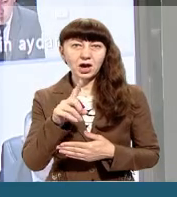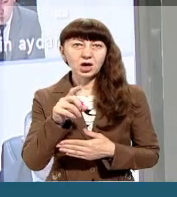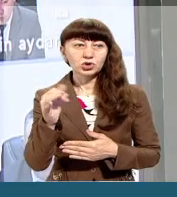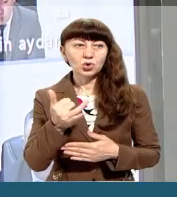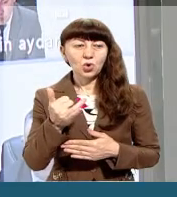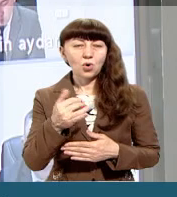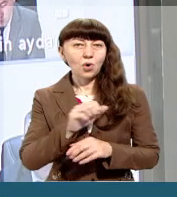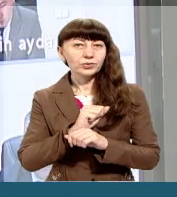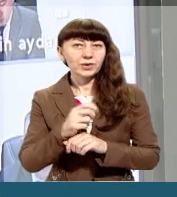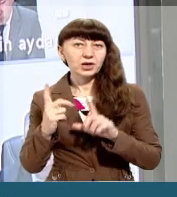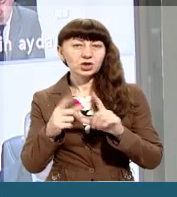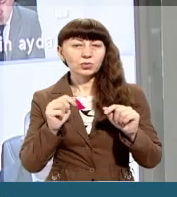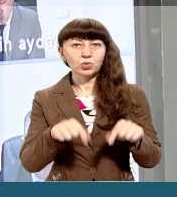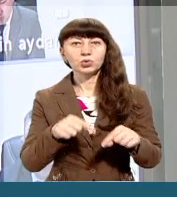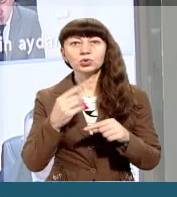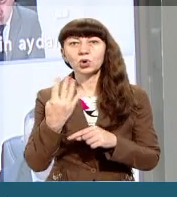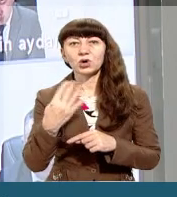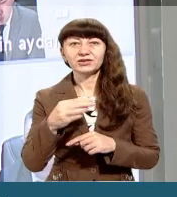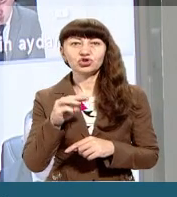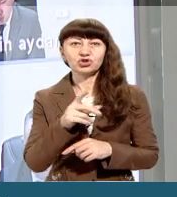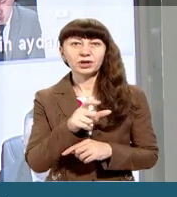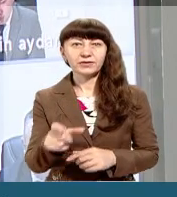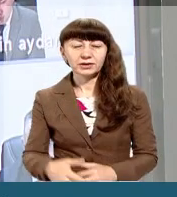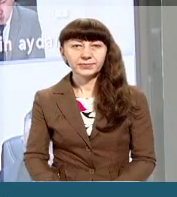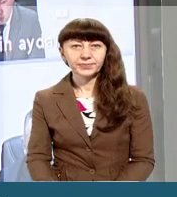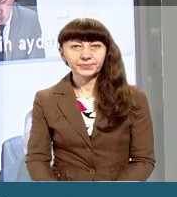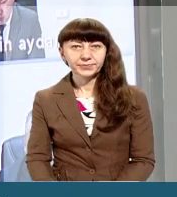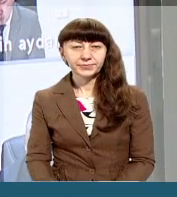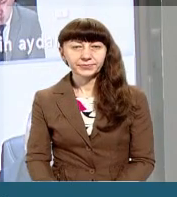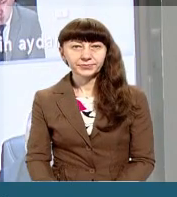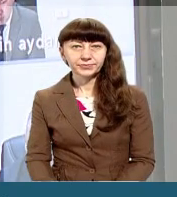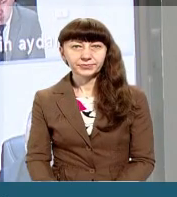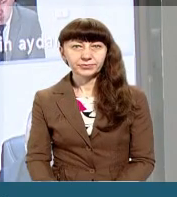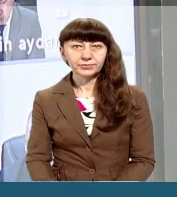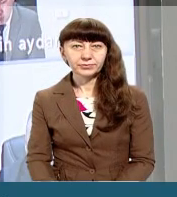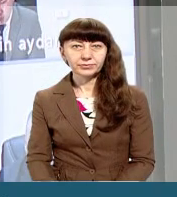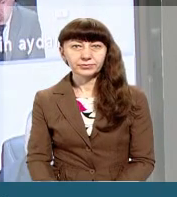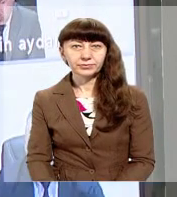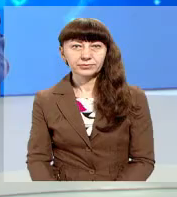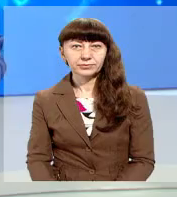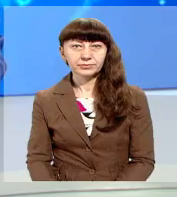отдыха будут посещать более 40 тысяч человек. Айдана Папанина, Родион Бабич, телеканал «Костанай».